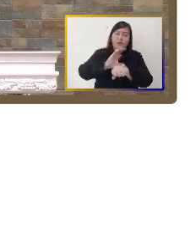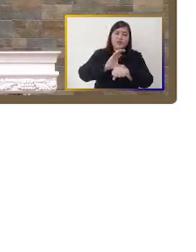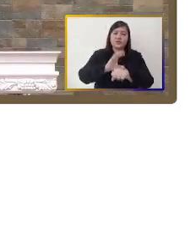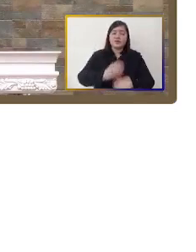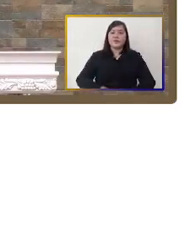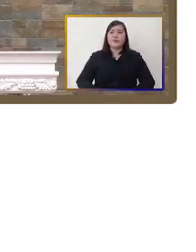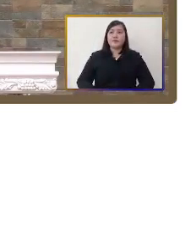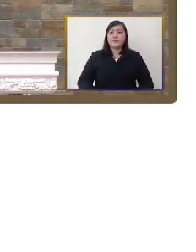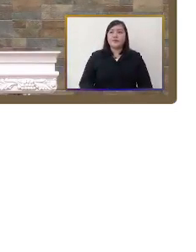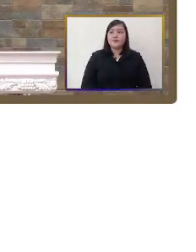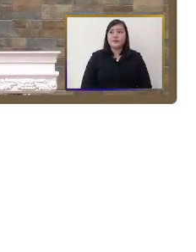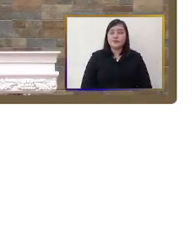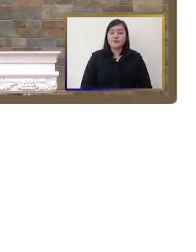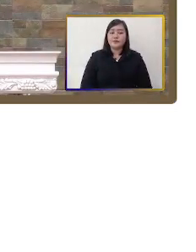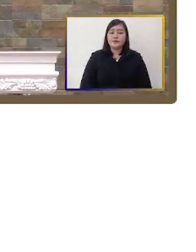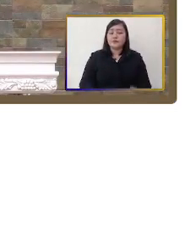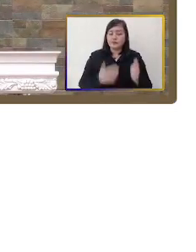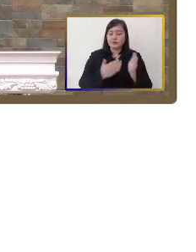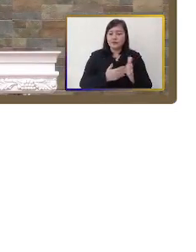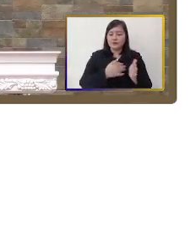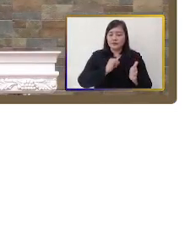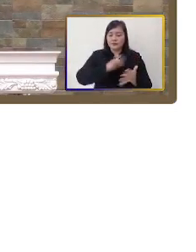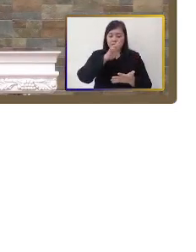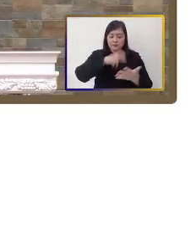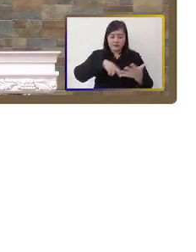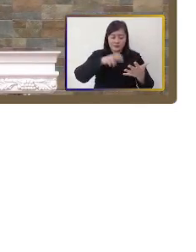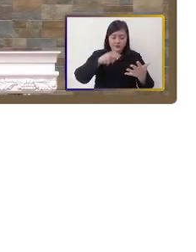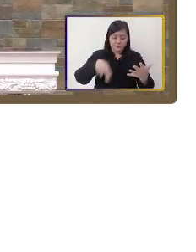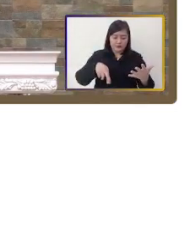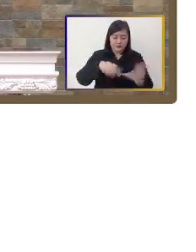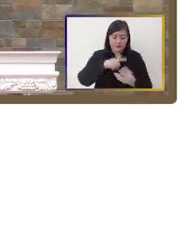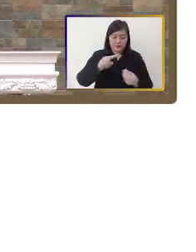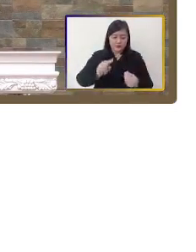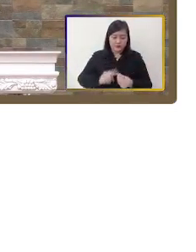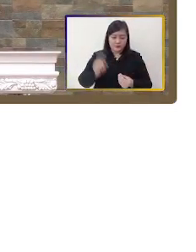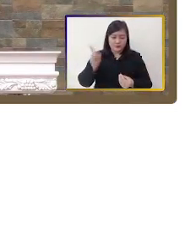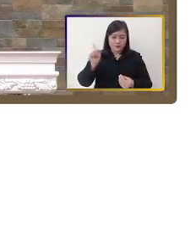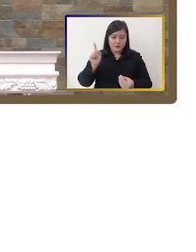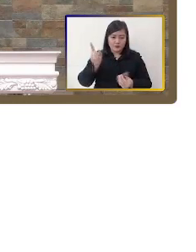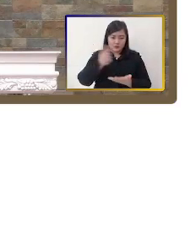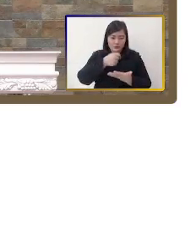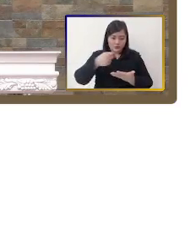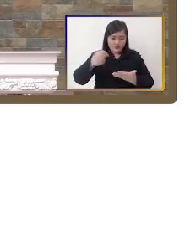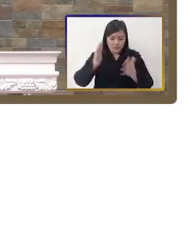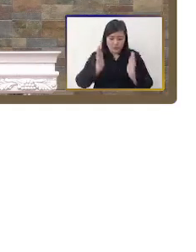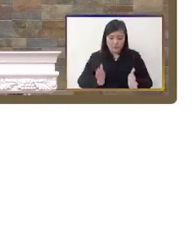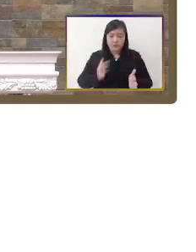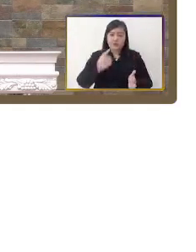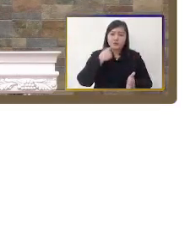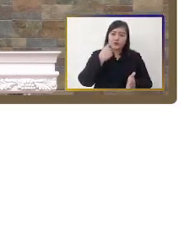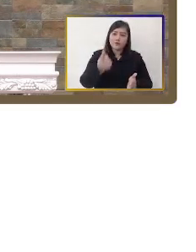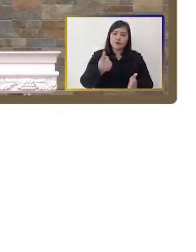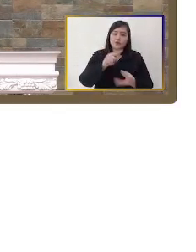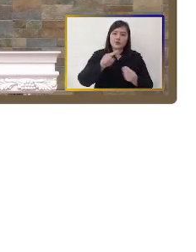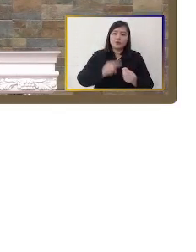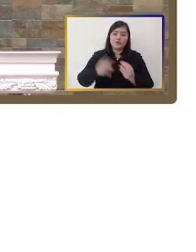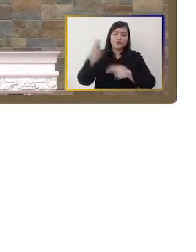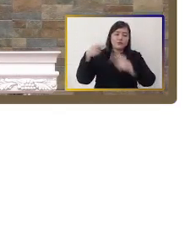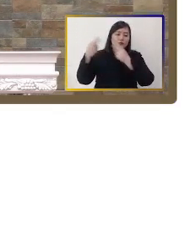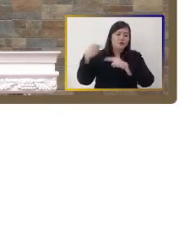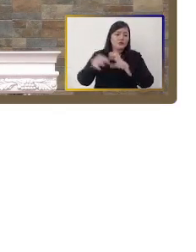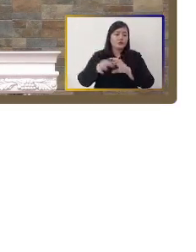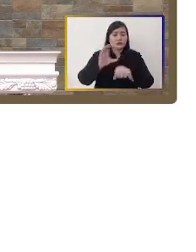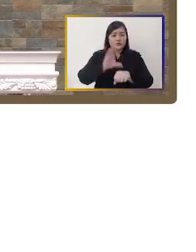inyo dito na isang writer ng about the church, about the history of the church, si